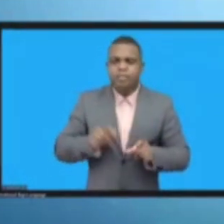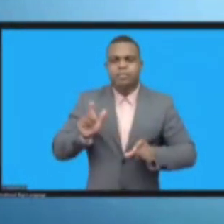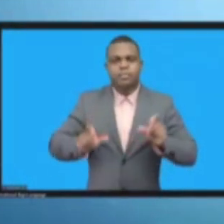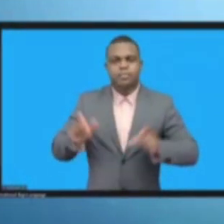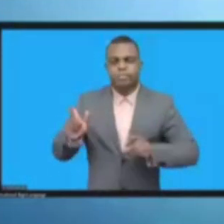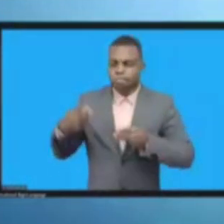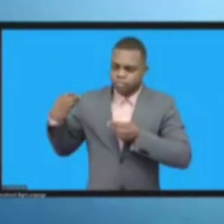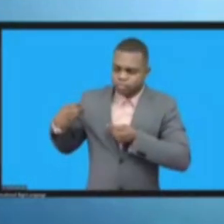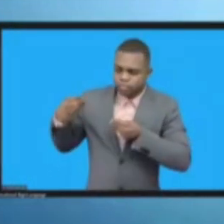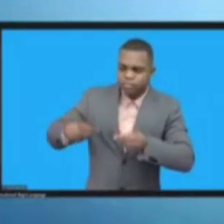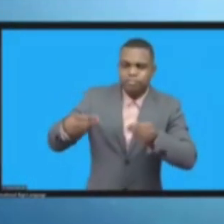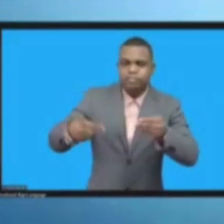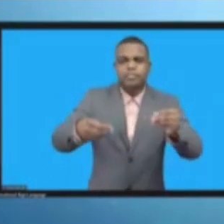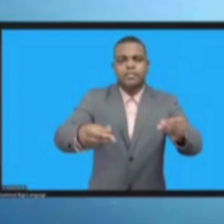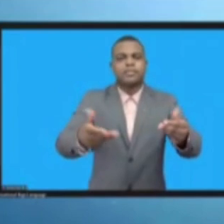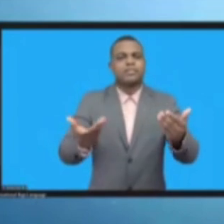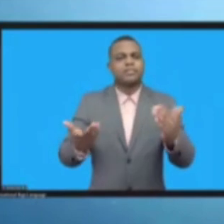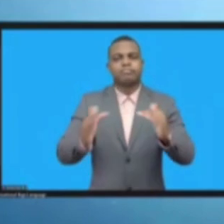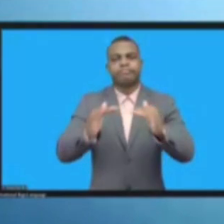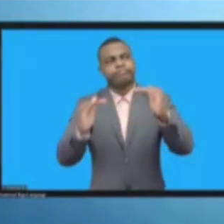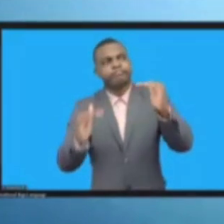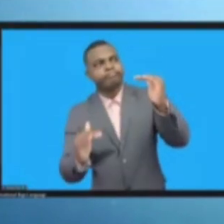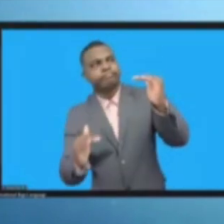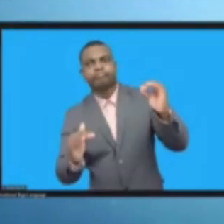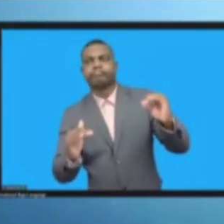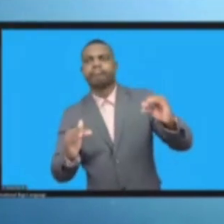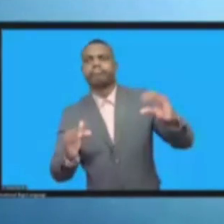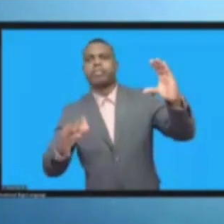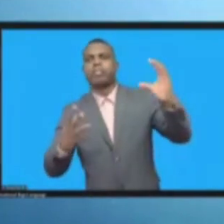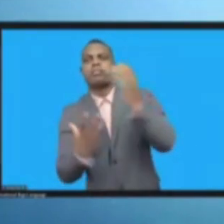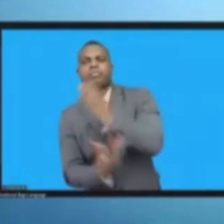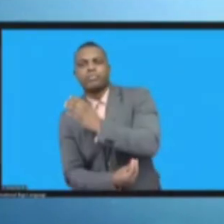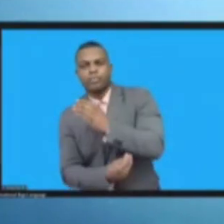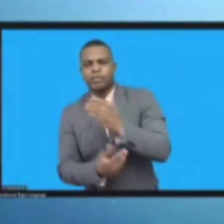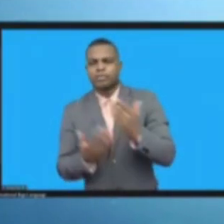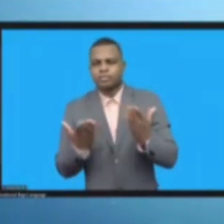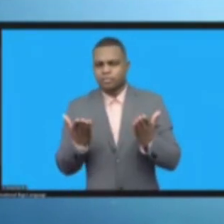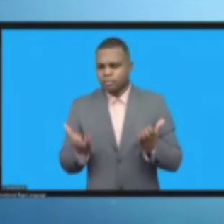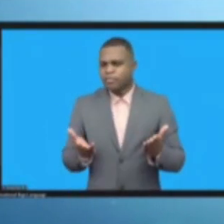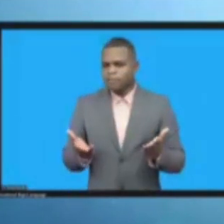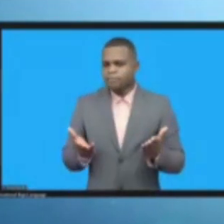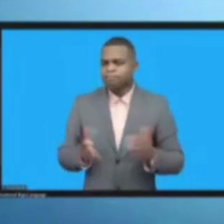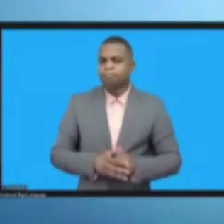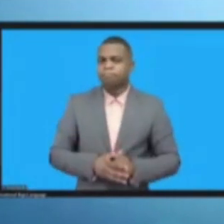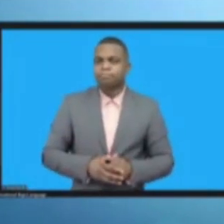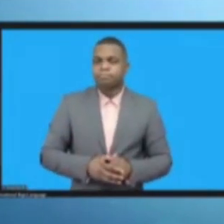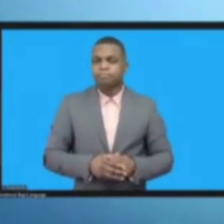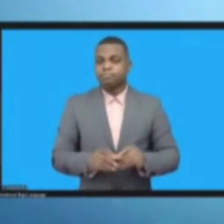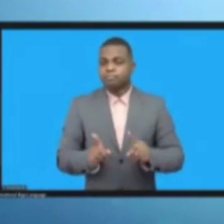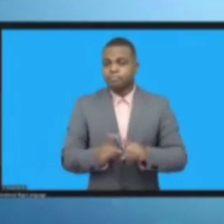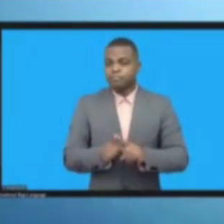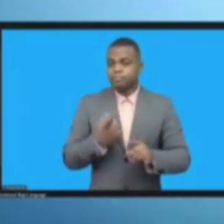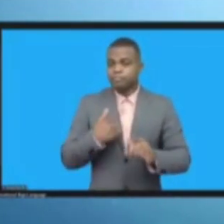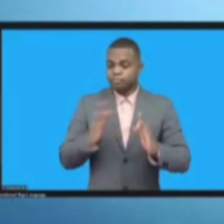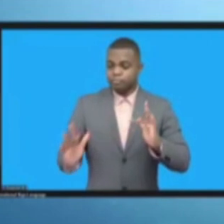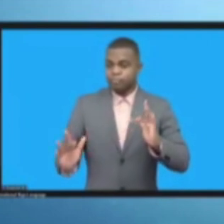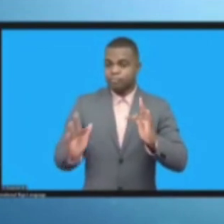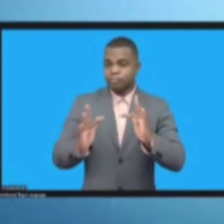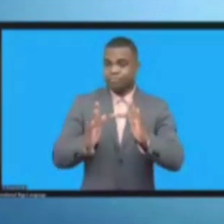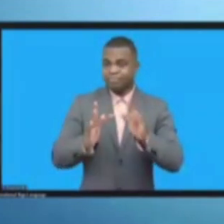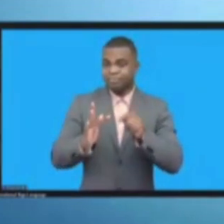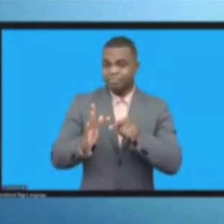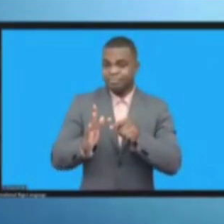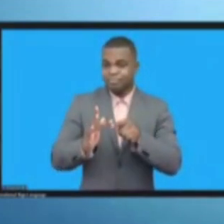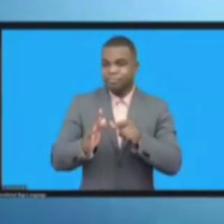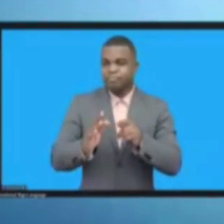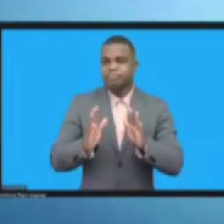межпоколенческого неравенства. В том числе те, которые подсоединены, часто оказываются получателями